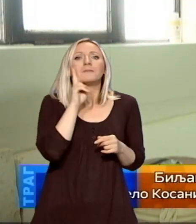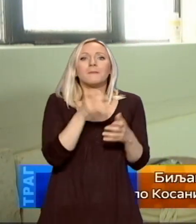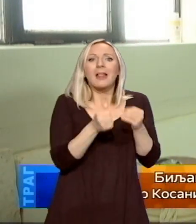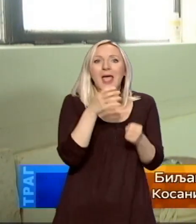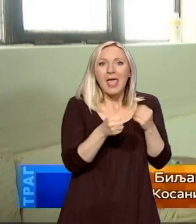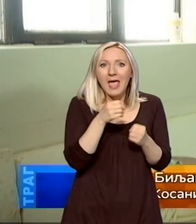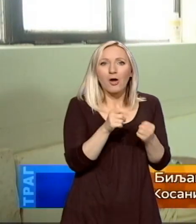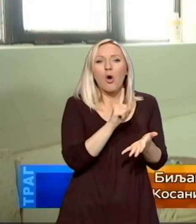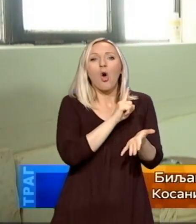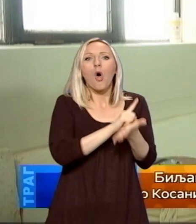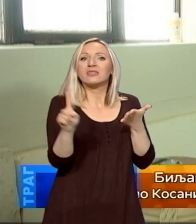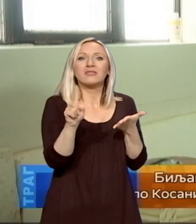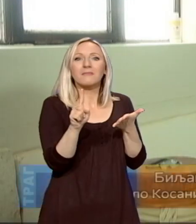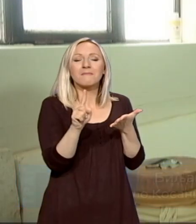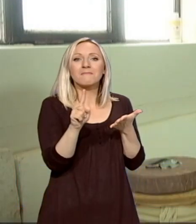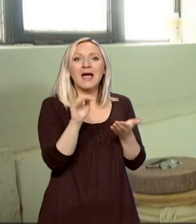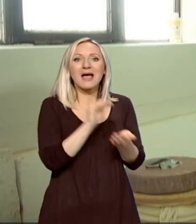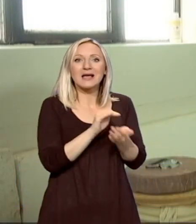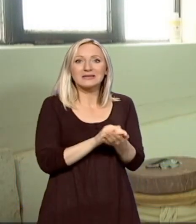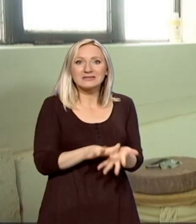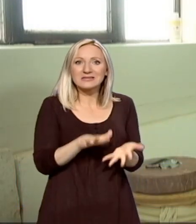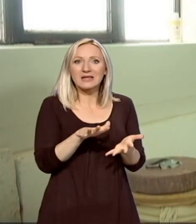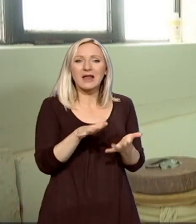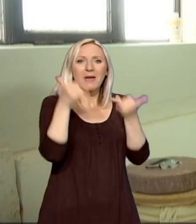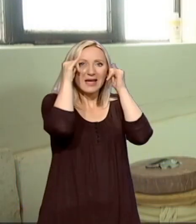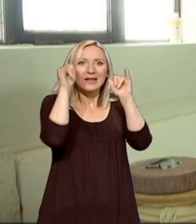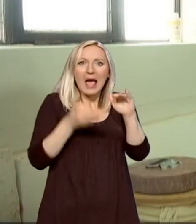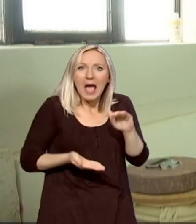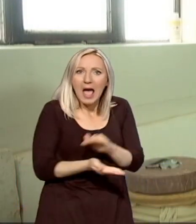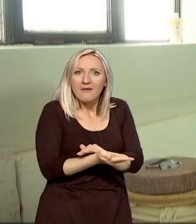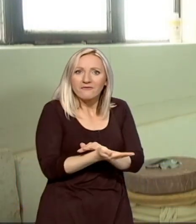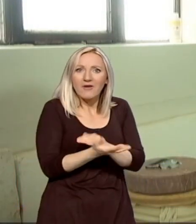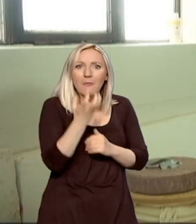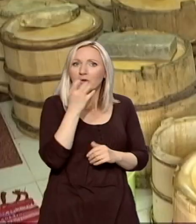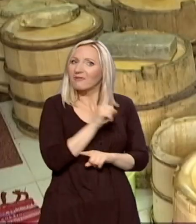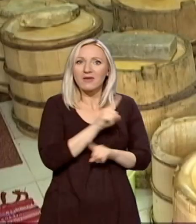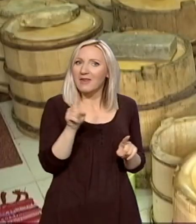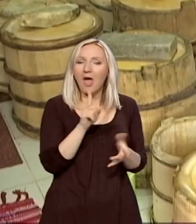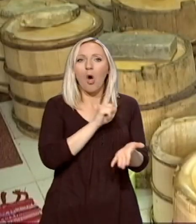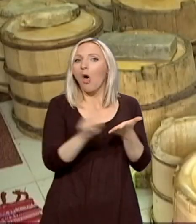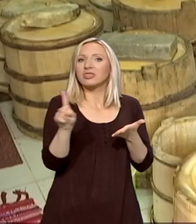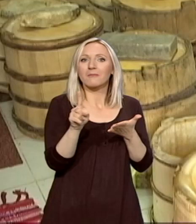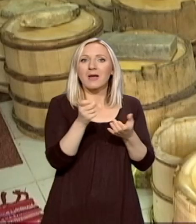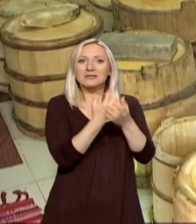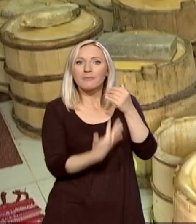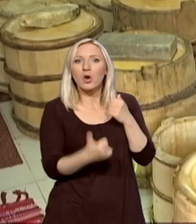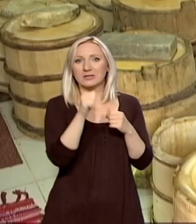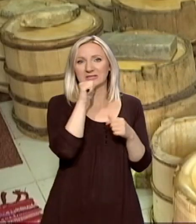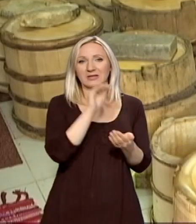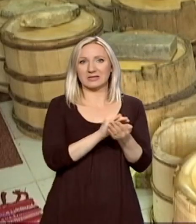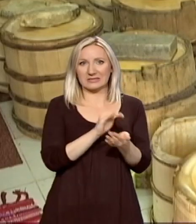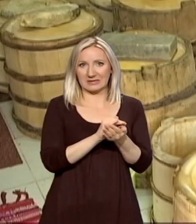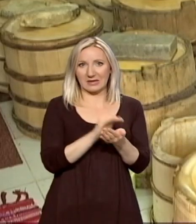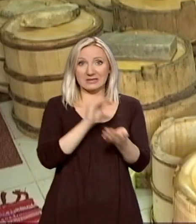siri, odmah ne podgrijava se uopšte ispod krave, odmah se procijedi i odmah usiri. Sirenje traje otprilike 1